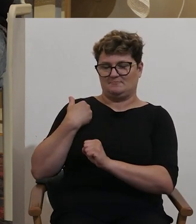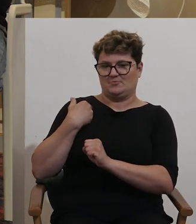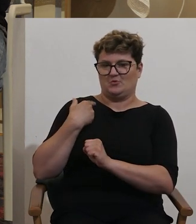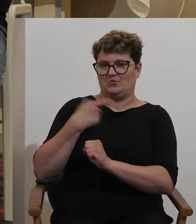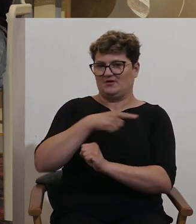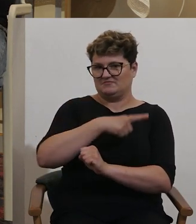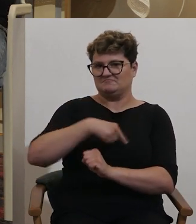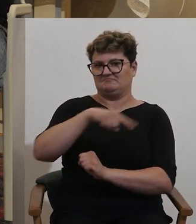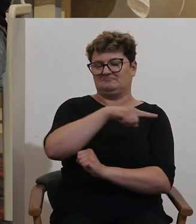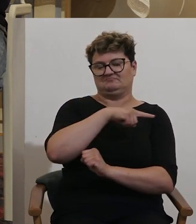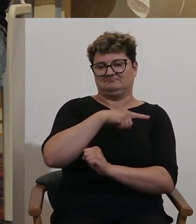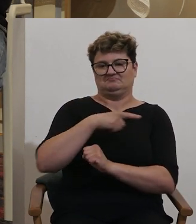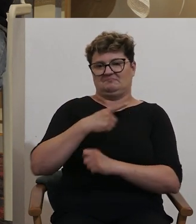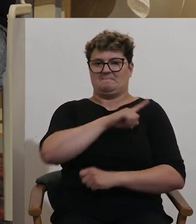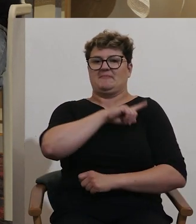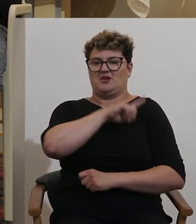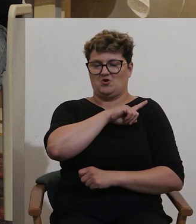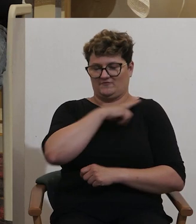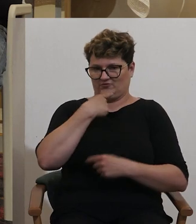które stały tam na warcie.